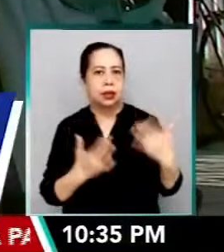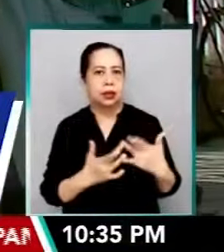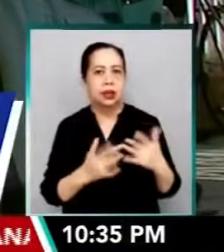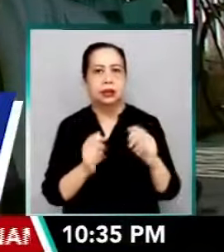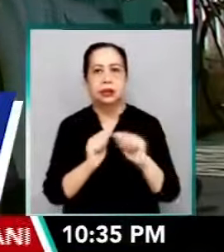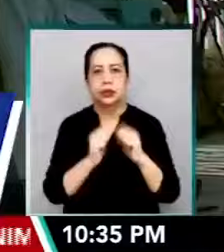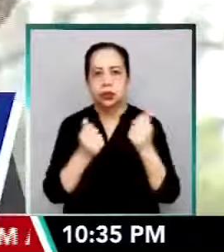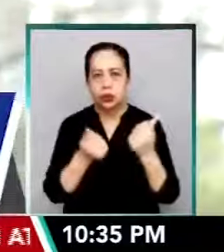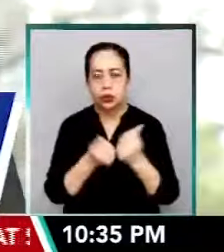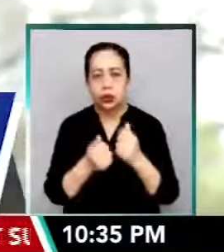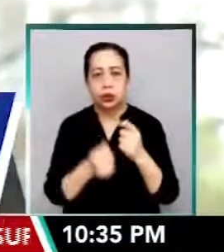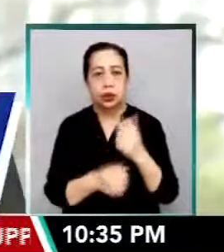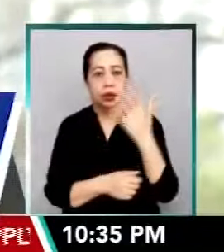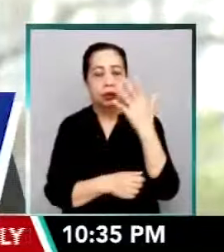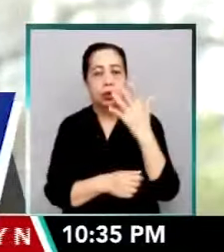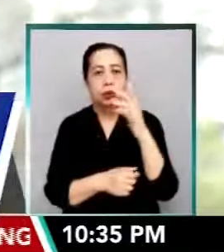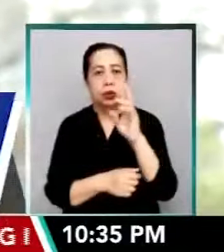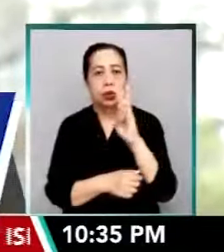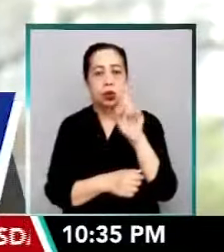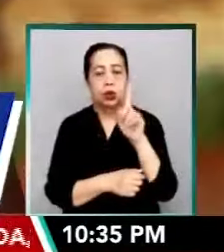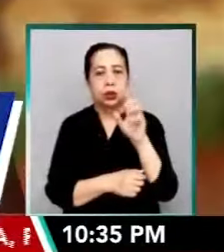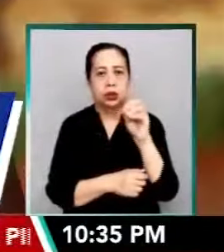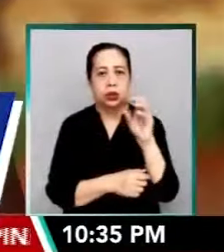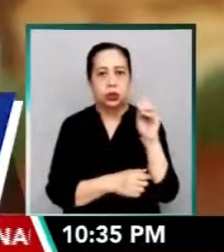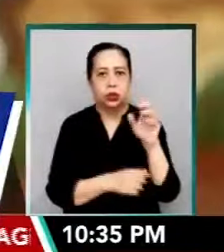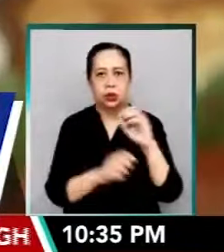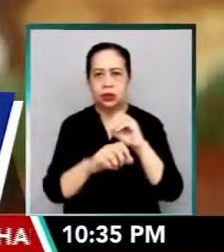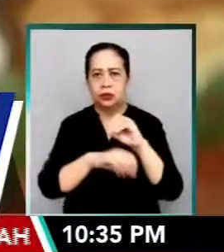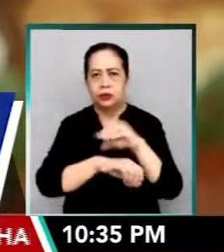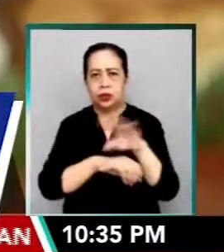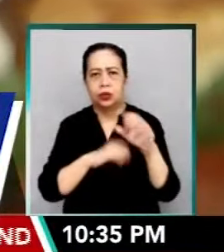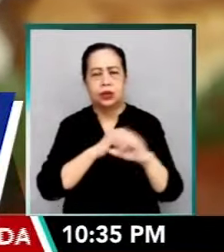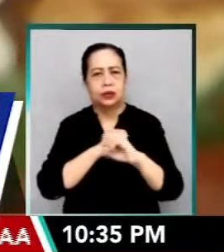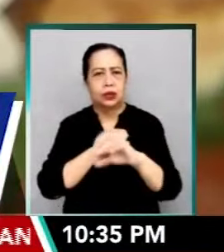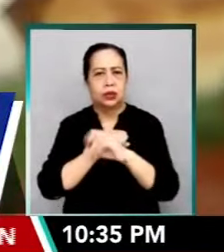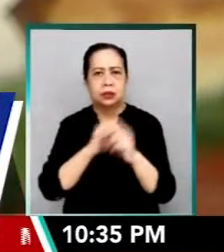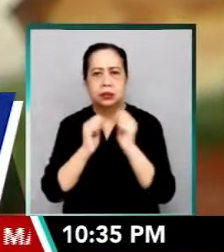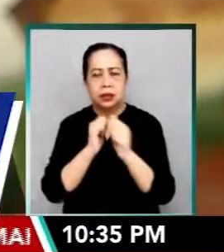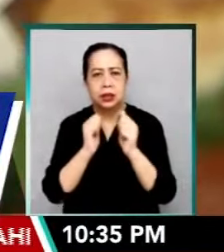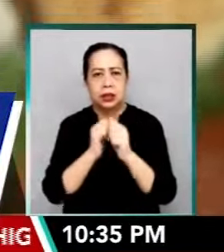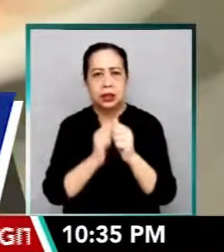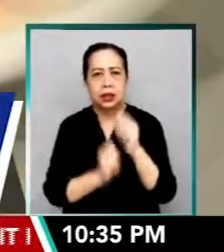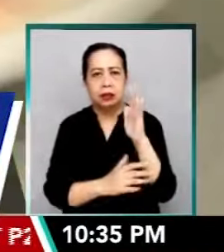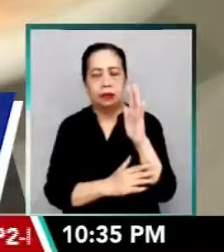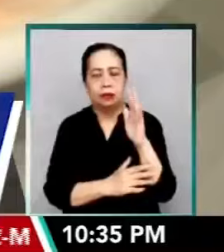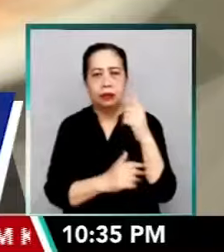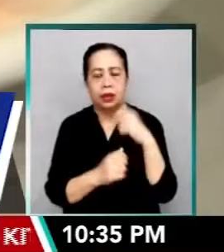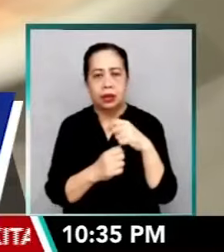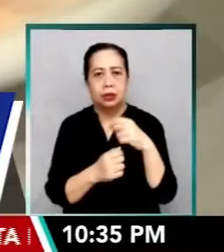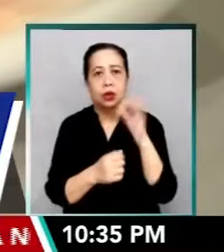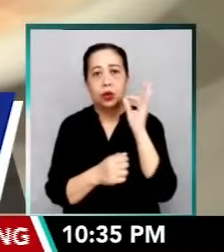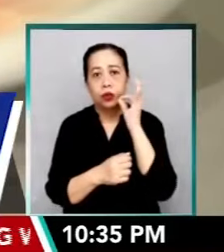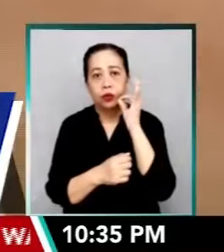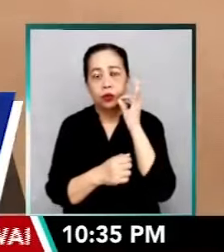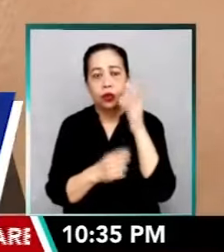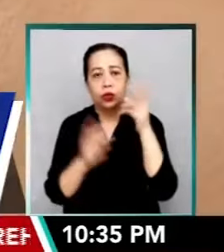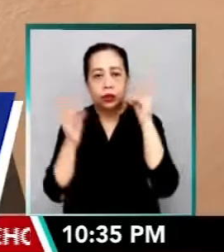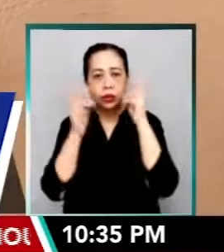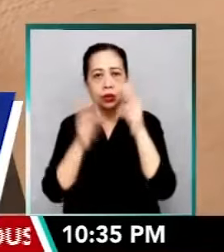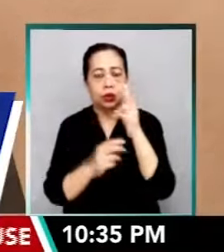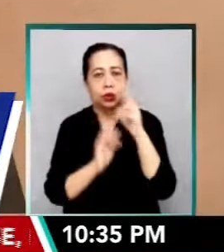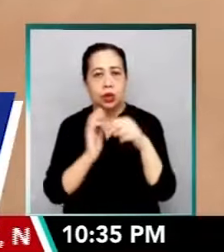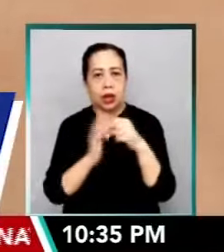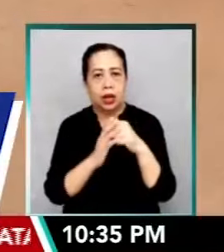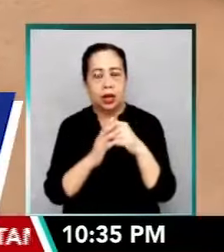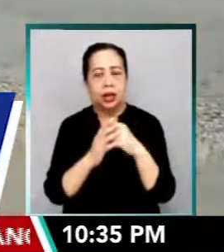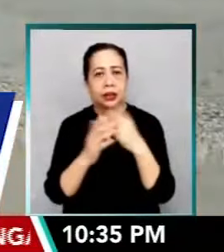ang 52100 advocacy. Ibig sabihin ito ay 5 servings ng prutas at gulay, 2 hours screen time,